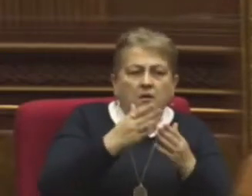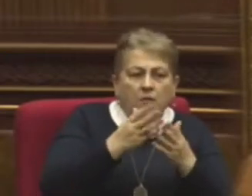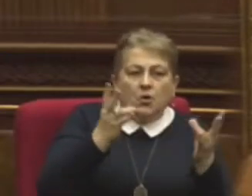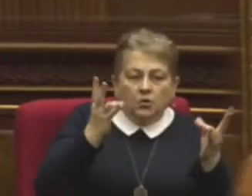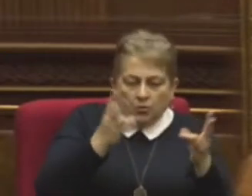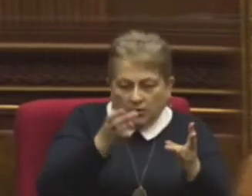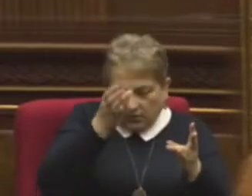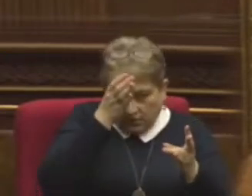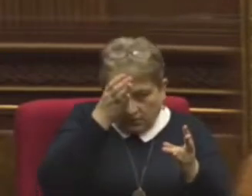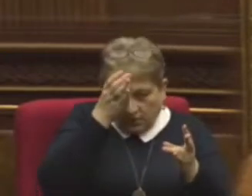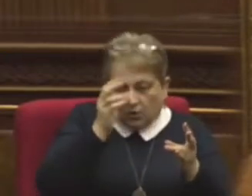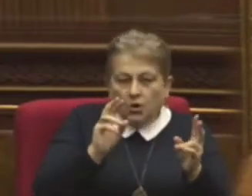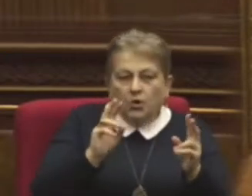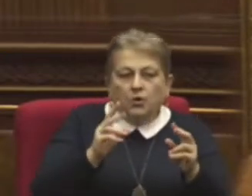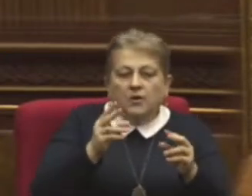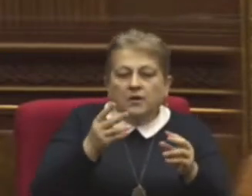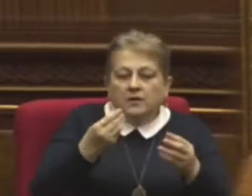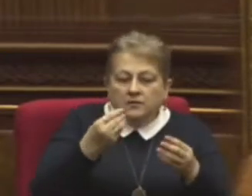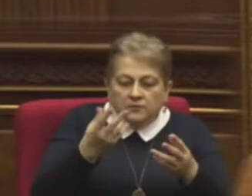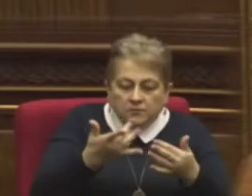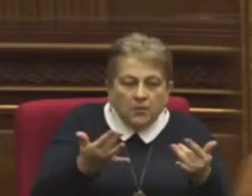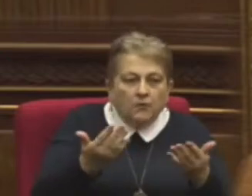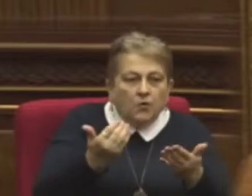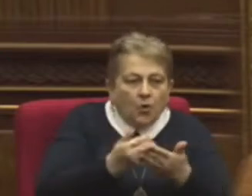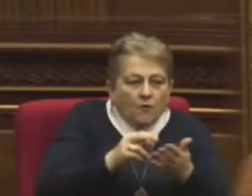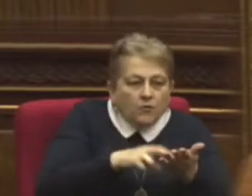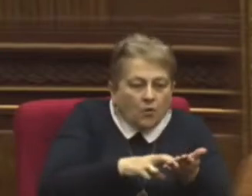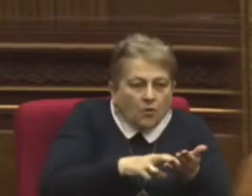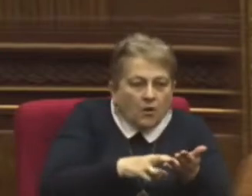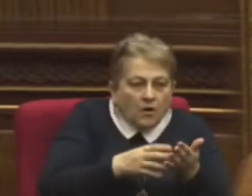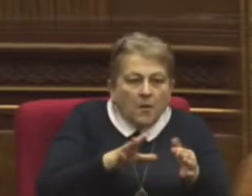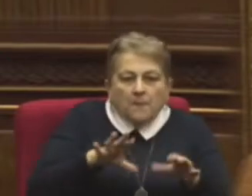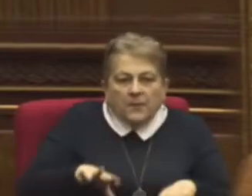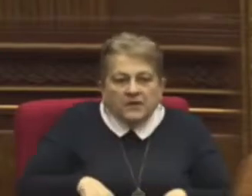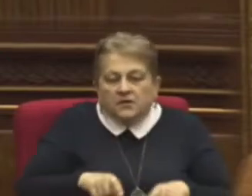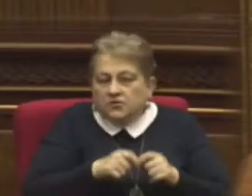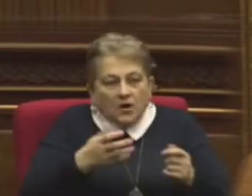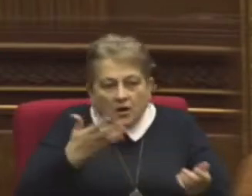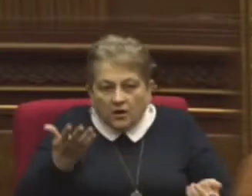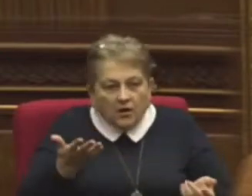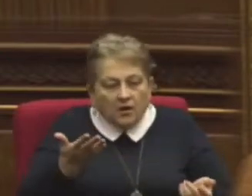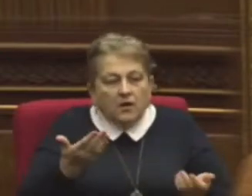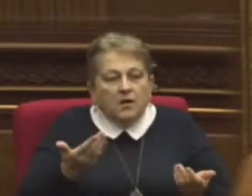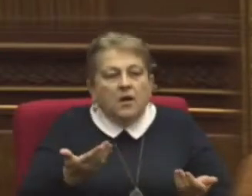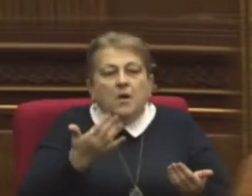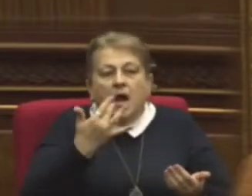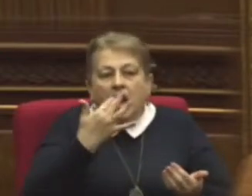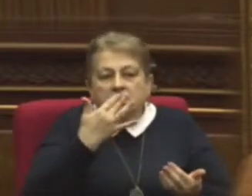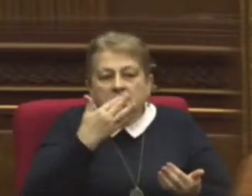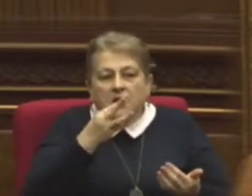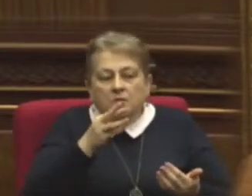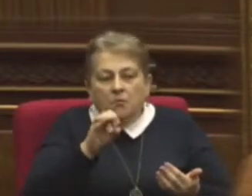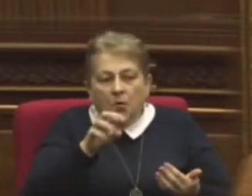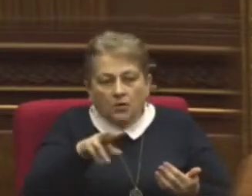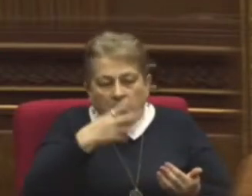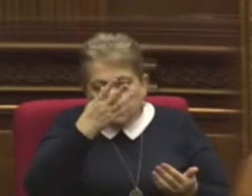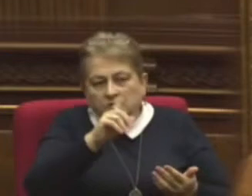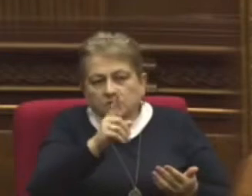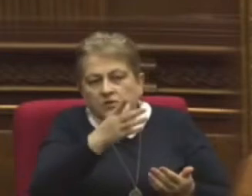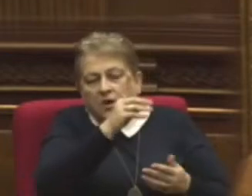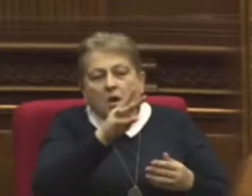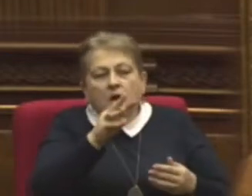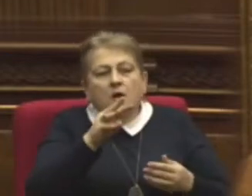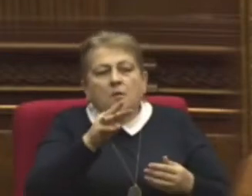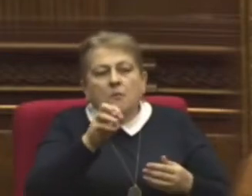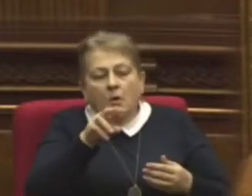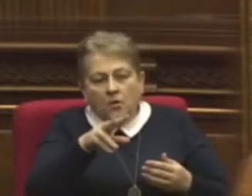կարիք ունեն գիտական նյութի, որի հիմա վրա իրենք նոու-հաուի, որից հիմա վրա իրենք բիզնես կառուցին, չկա դա։ Հիմա ազգային մոլ է բացվել, գնացեք տեսեք ընդեղ ինչ են